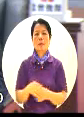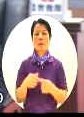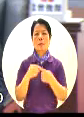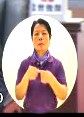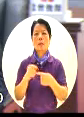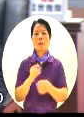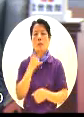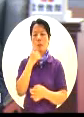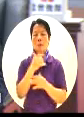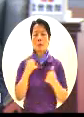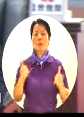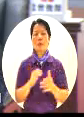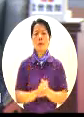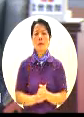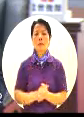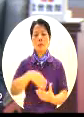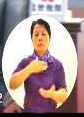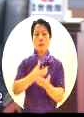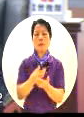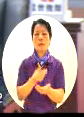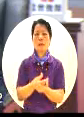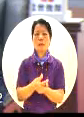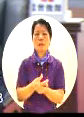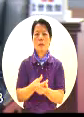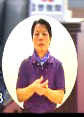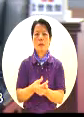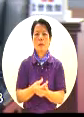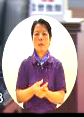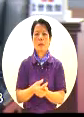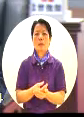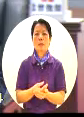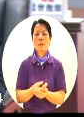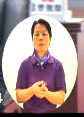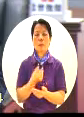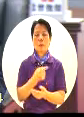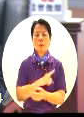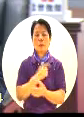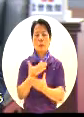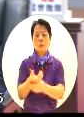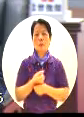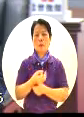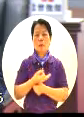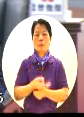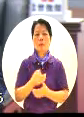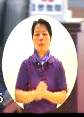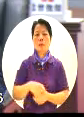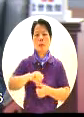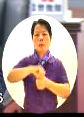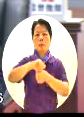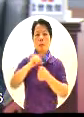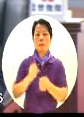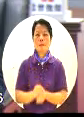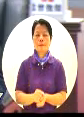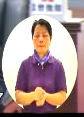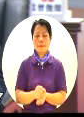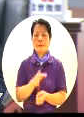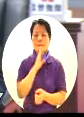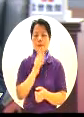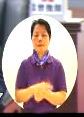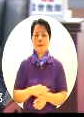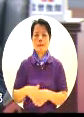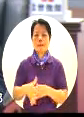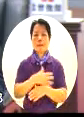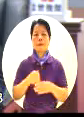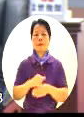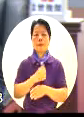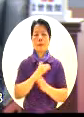们债务增，就是我们自筹款哈。增加的部分也是说是五都的